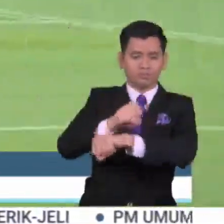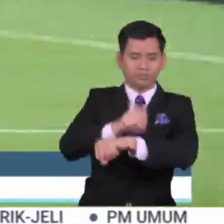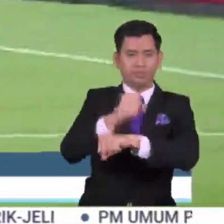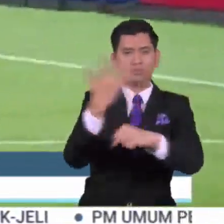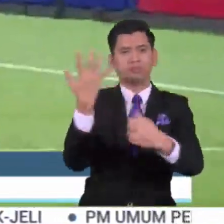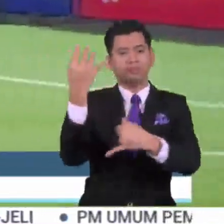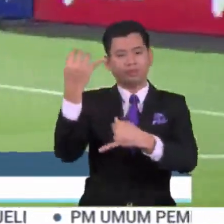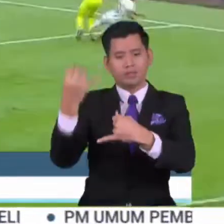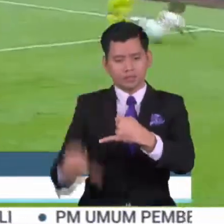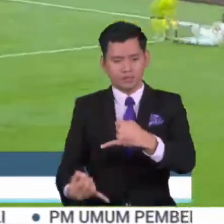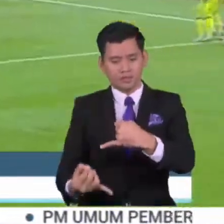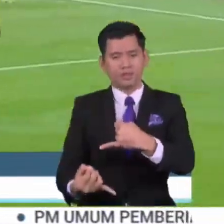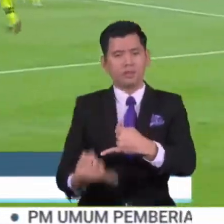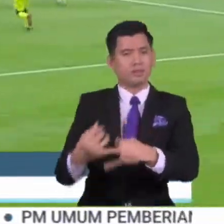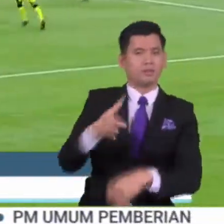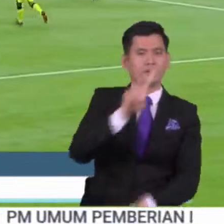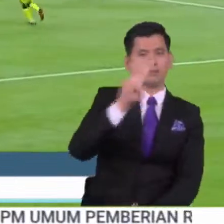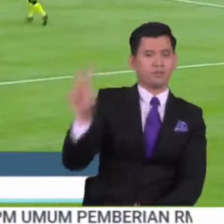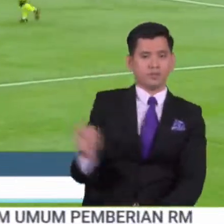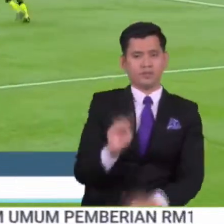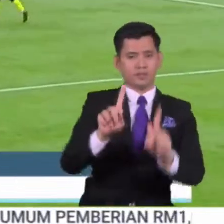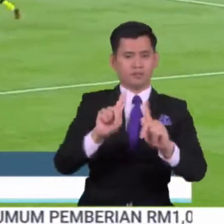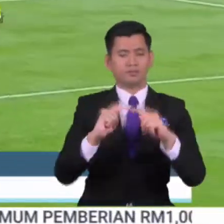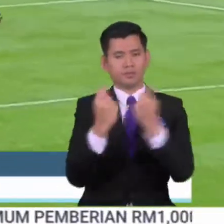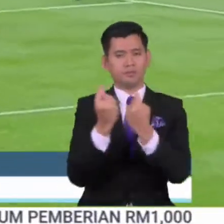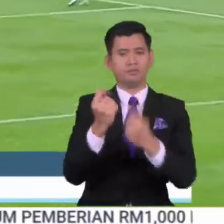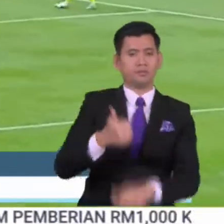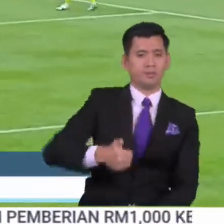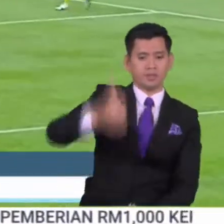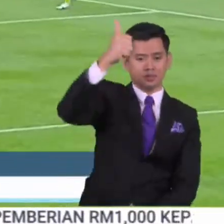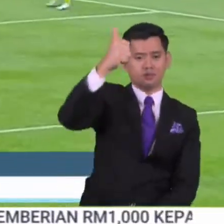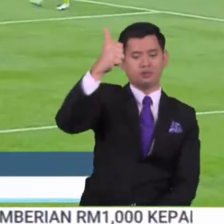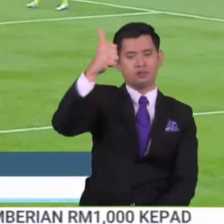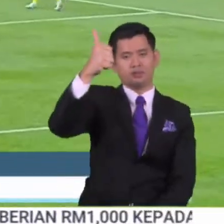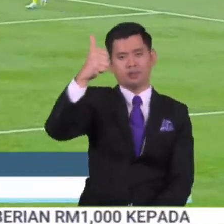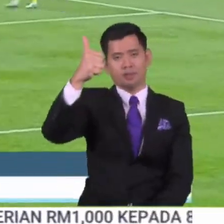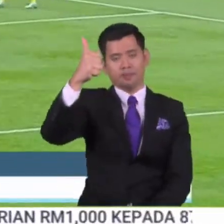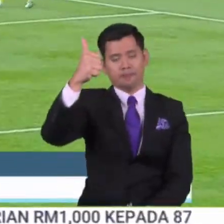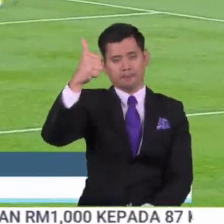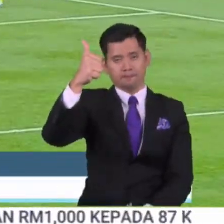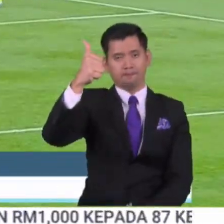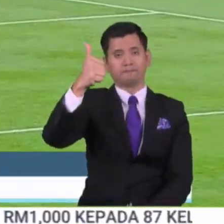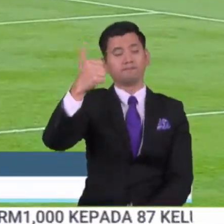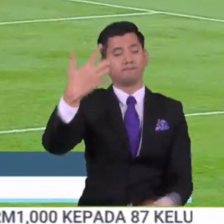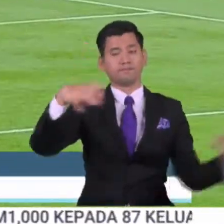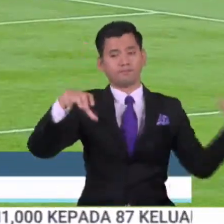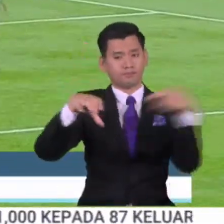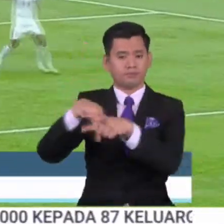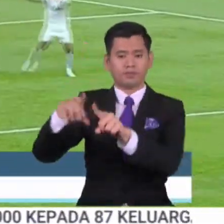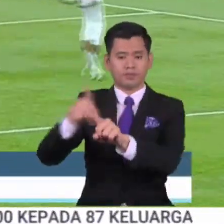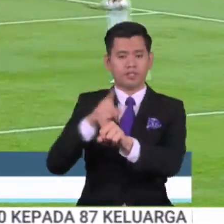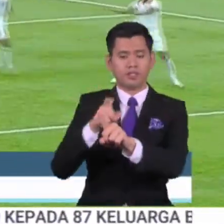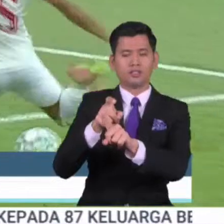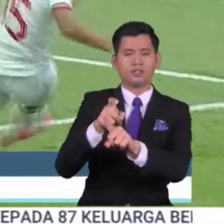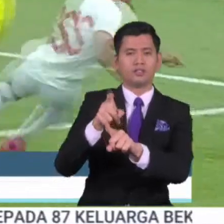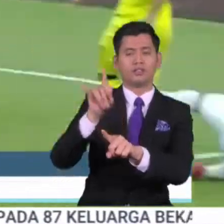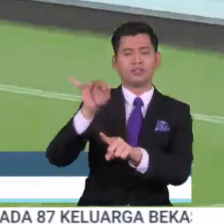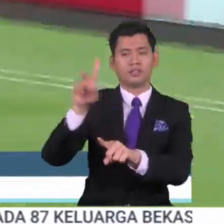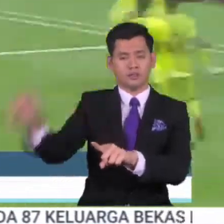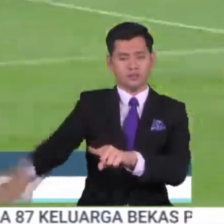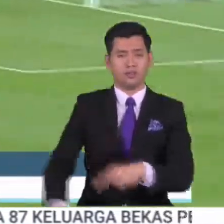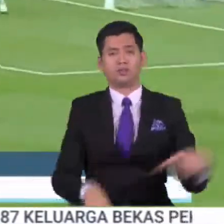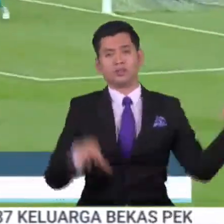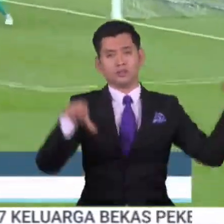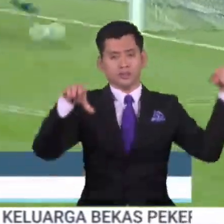pertahanan k Eval itu terus dihukum pada minit Kelap Jan dintin skuad laga emas kemudian menggandakan